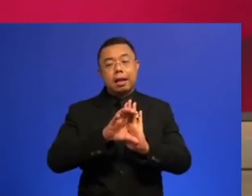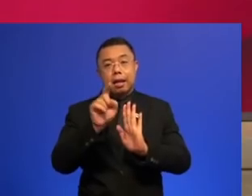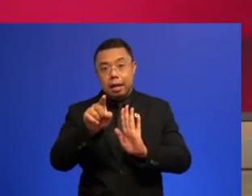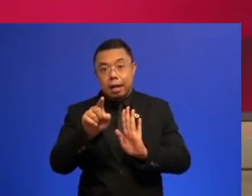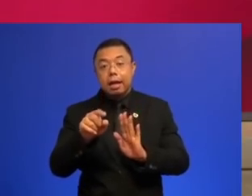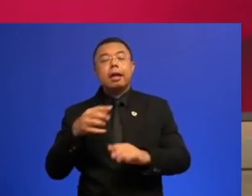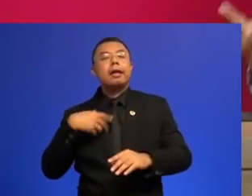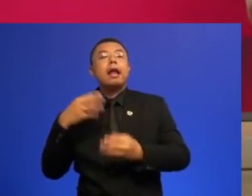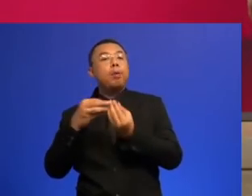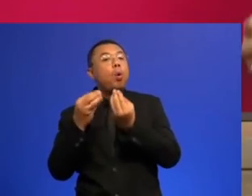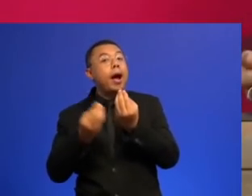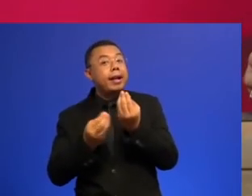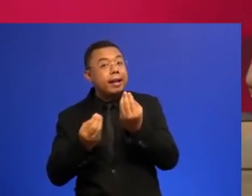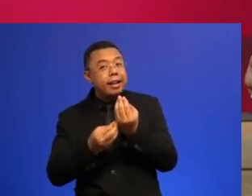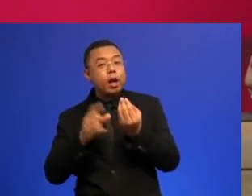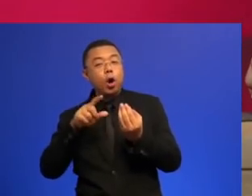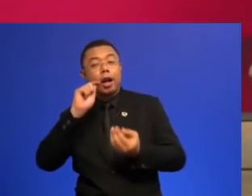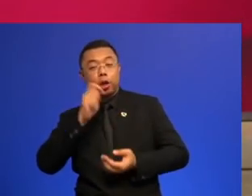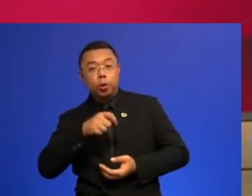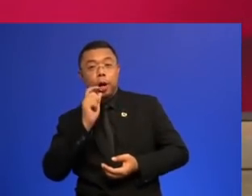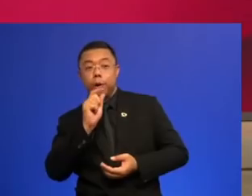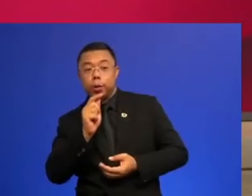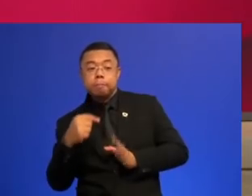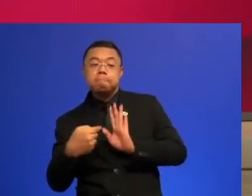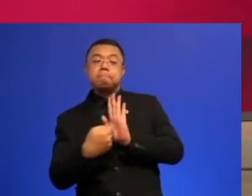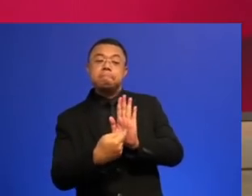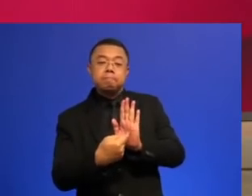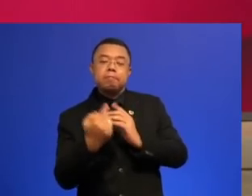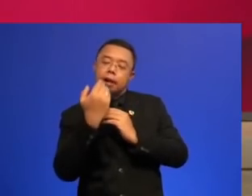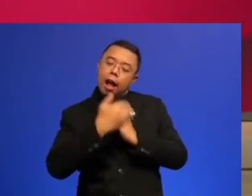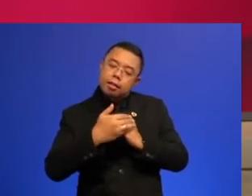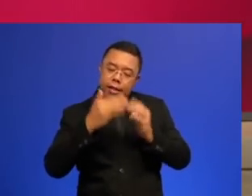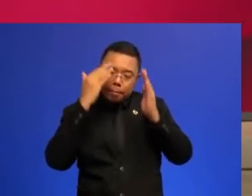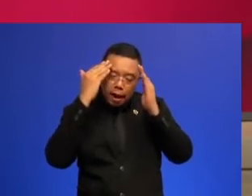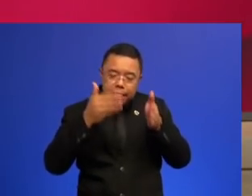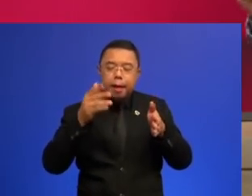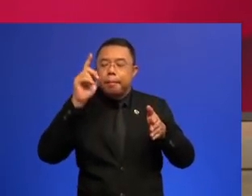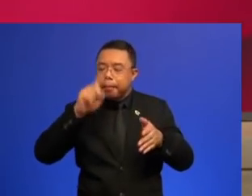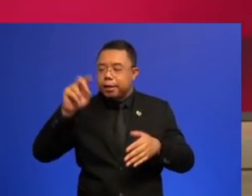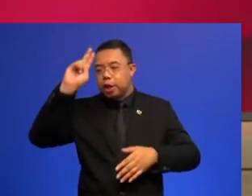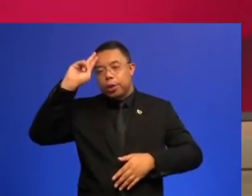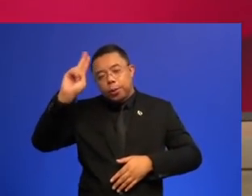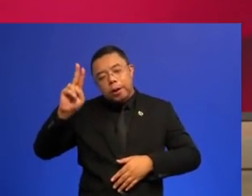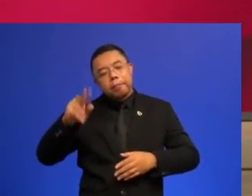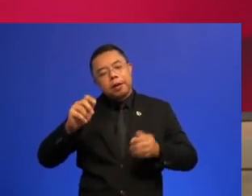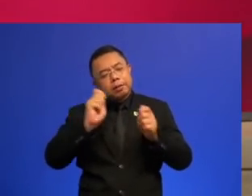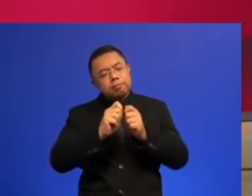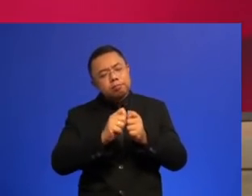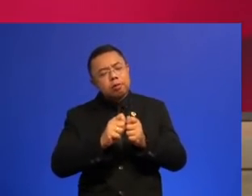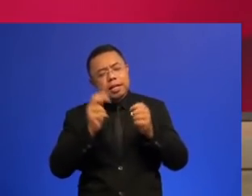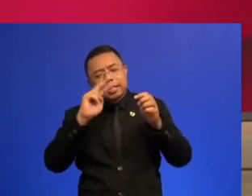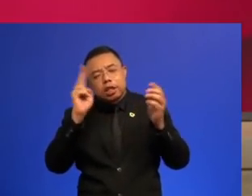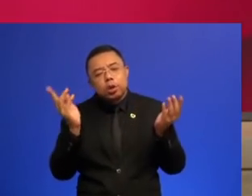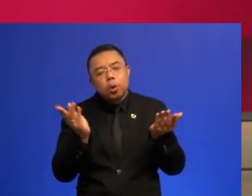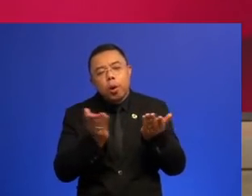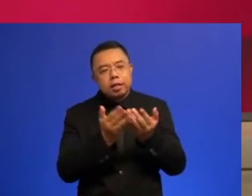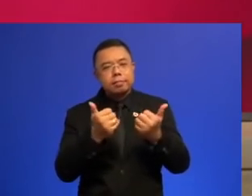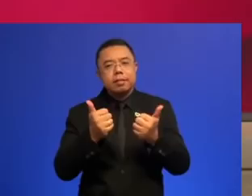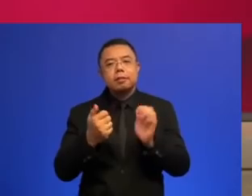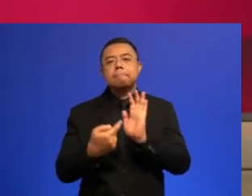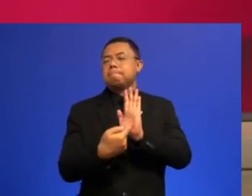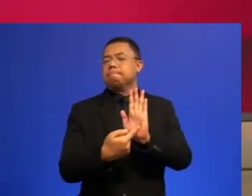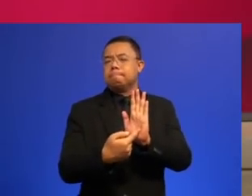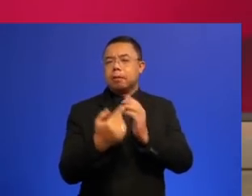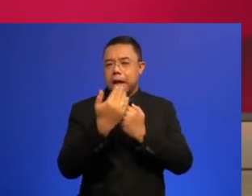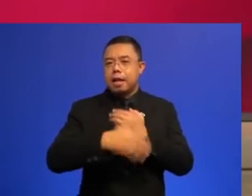Lalu mewakili orang tua untuk menunjukkan kasih dan perhatian. Pasti Tuhan akan buat kondisi untuk bisa